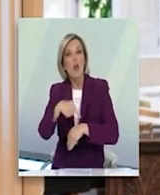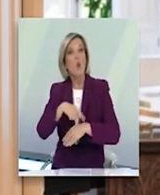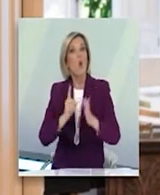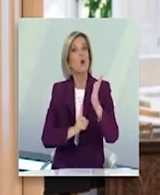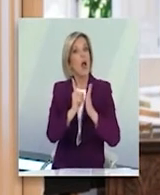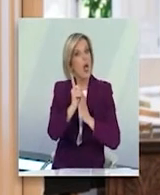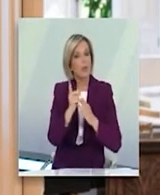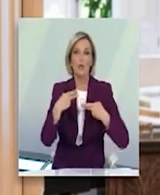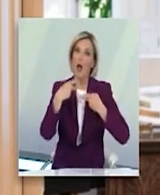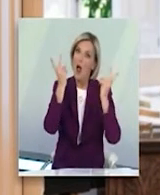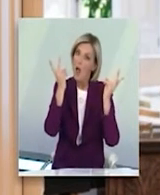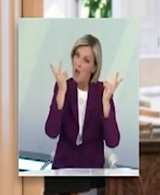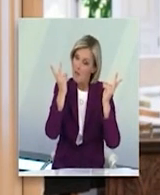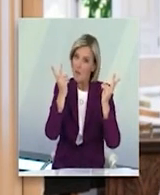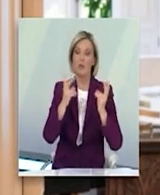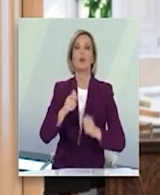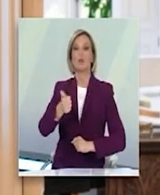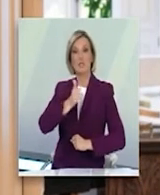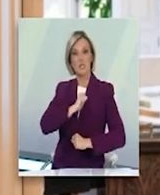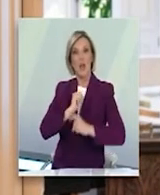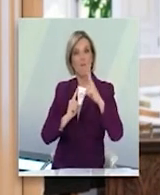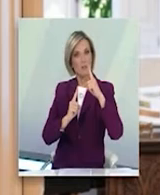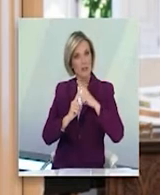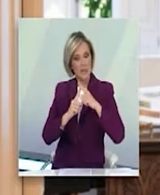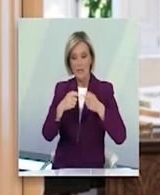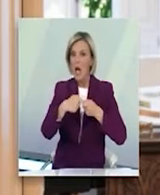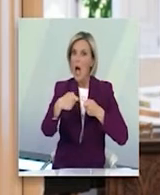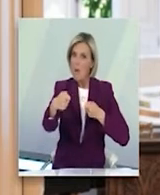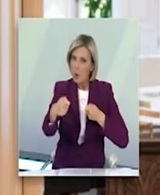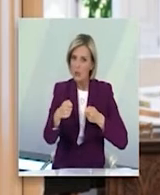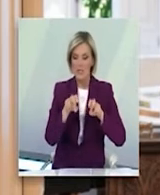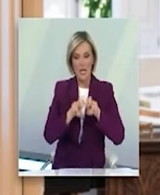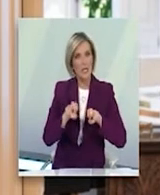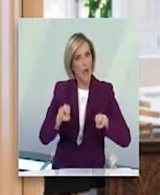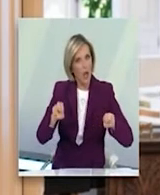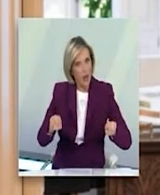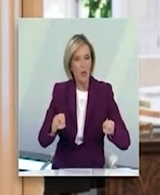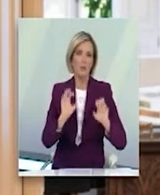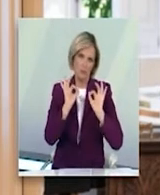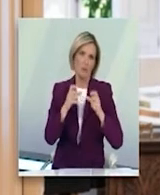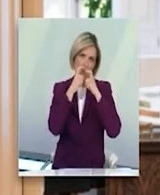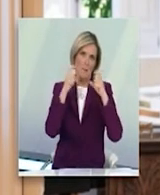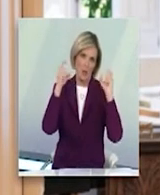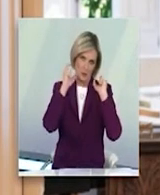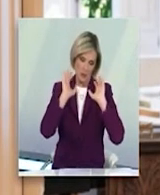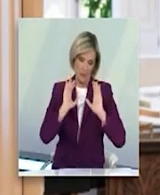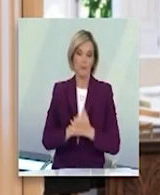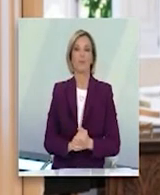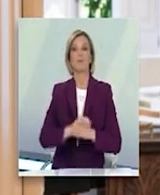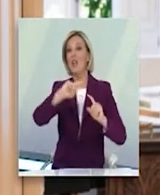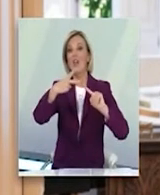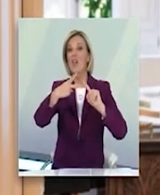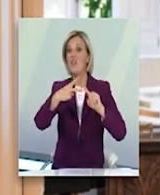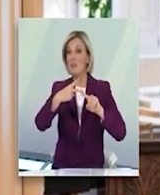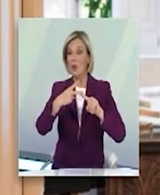στους εργαζόμενους, αποστάσεις στα τραπεζοκαθίσματα και τα γνωστά μέτρα υγιεινής. Δεύτερον, στις